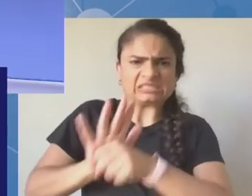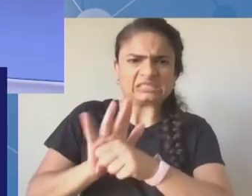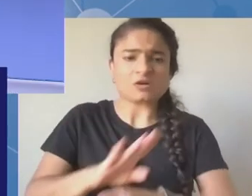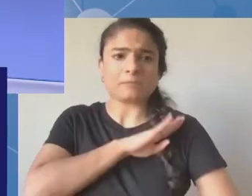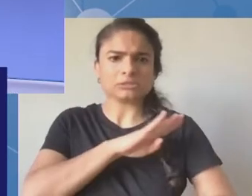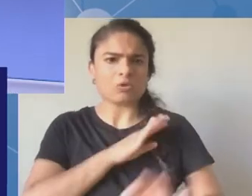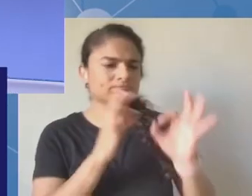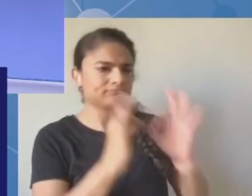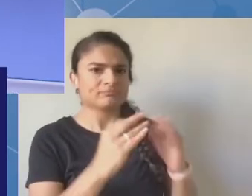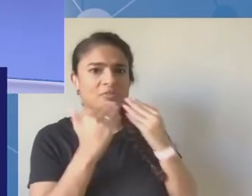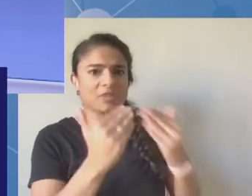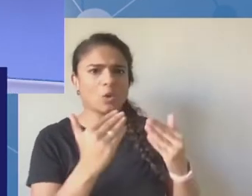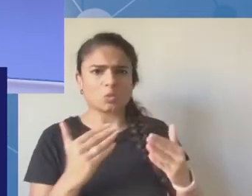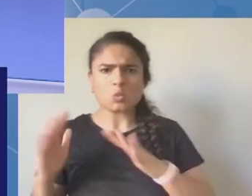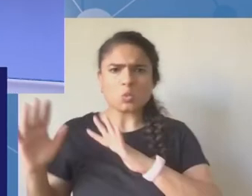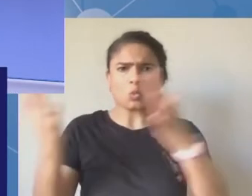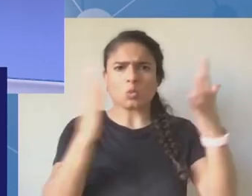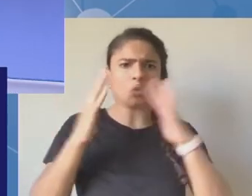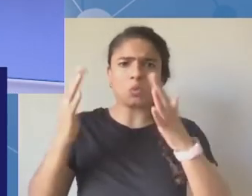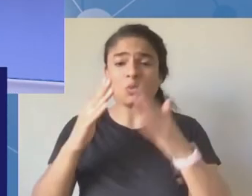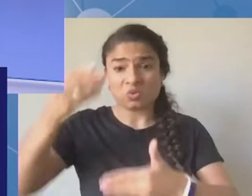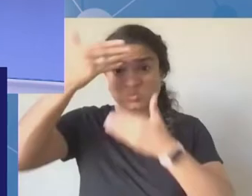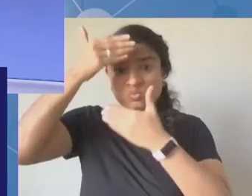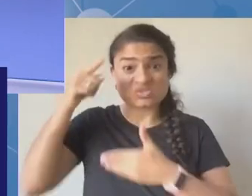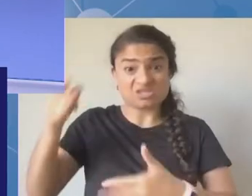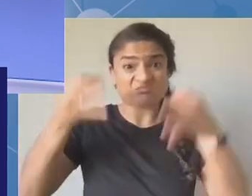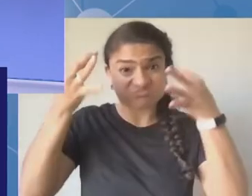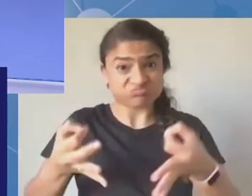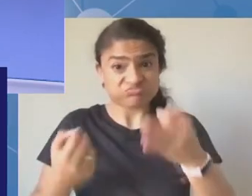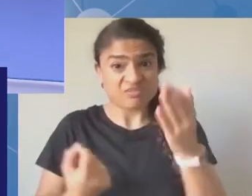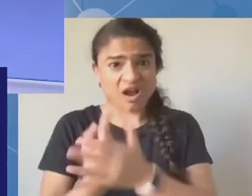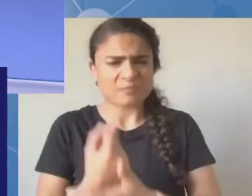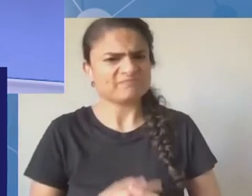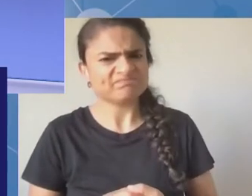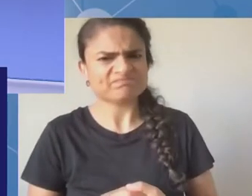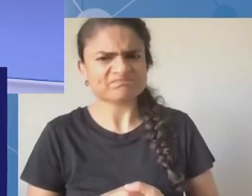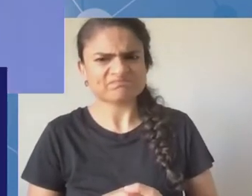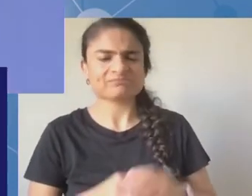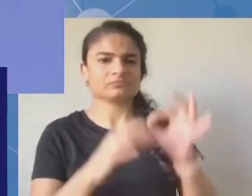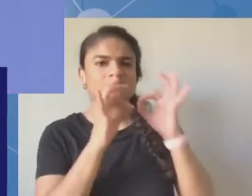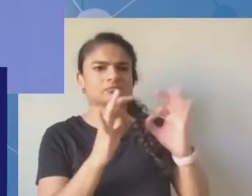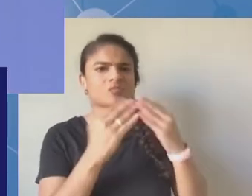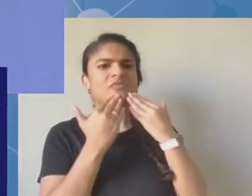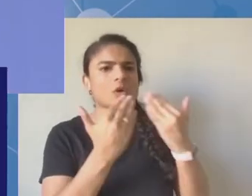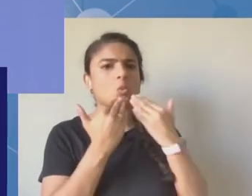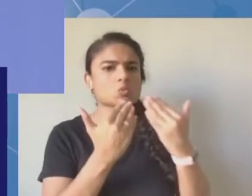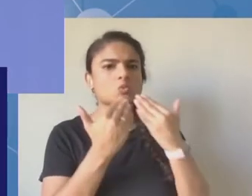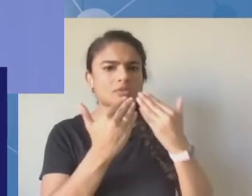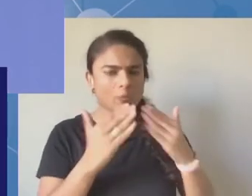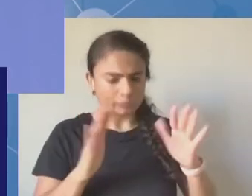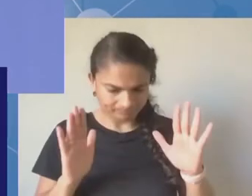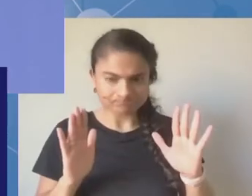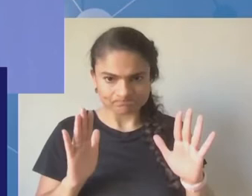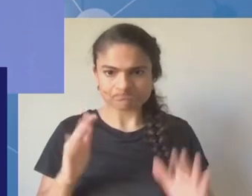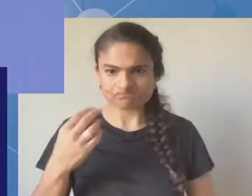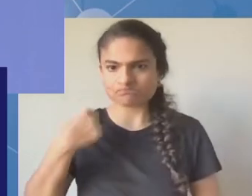هذه الملاحظات. أود أن نتفهم كل شيء بأن هذه أمور هامة